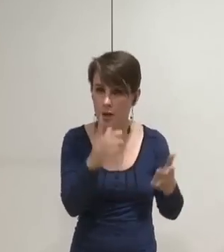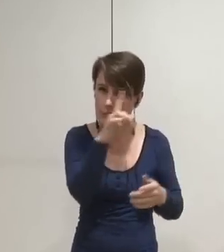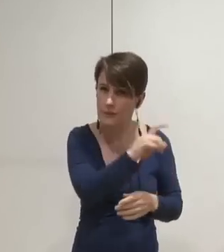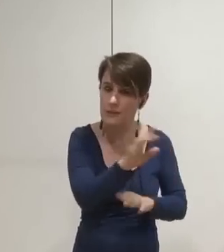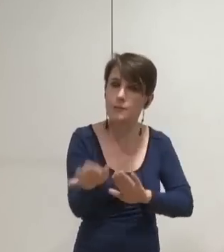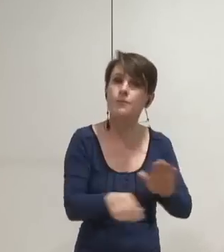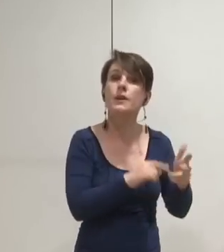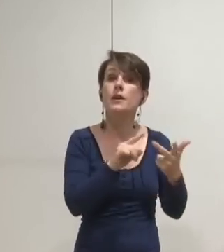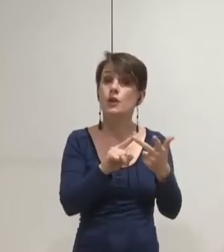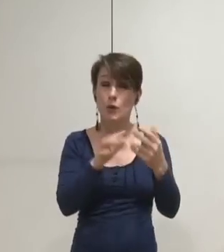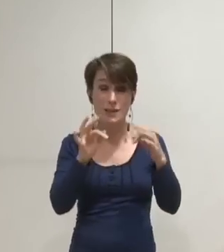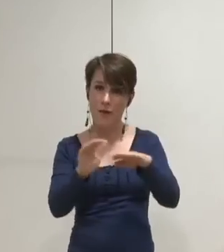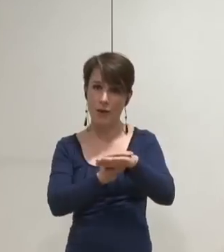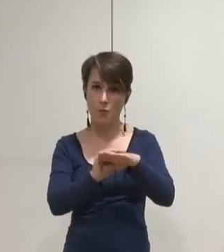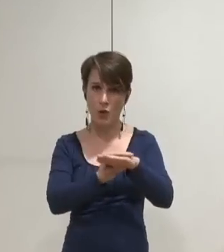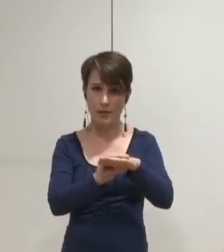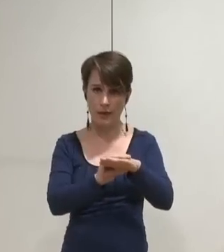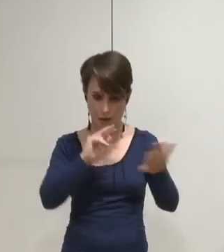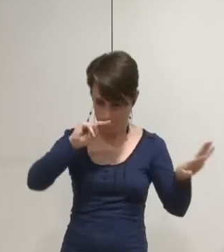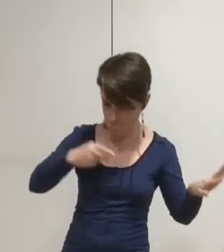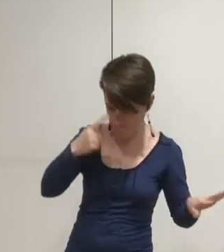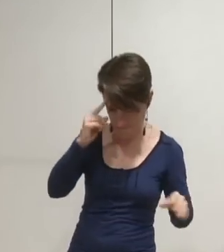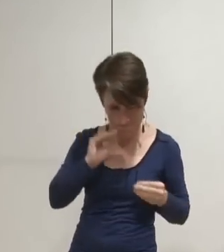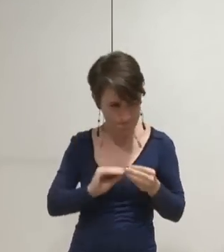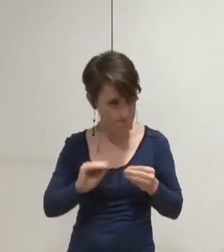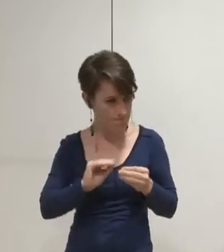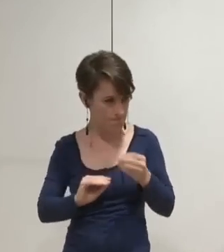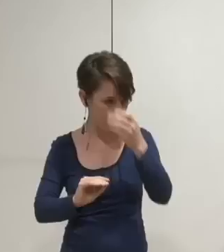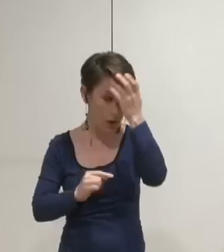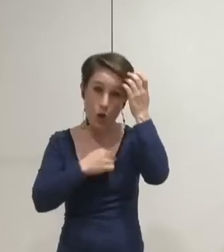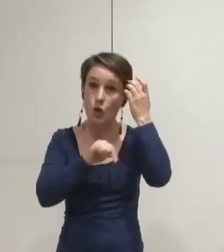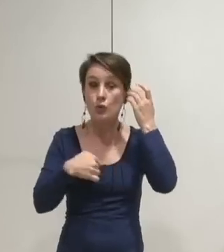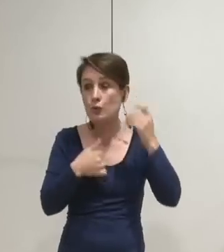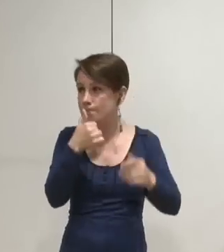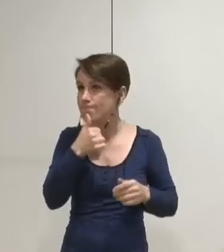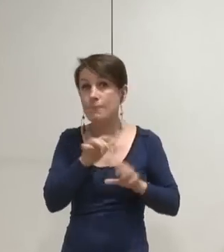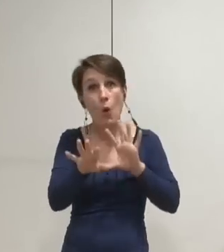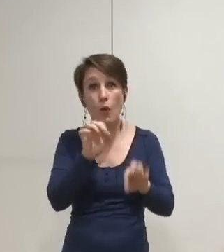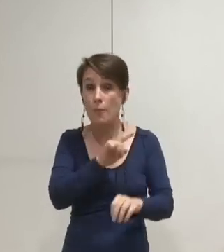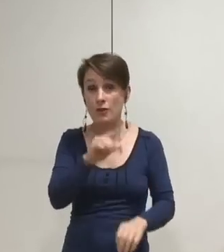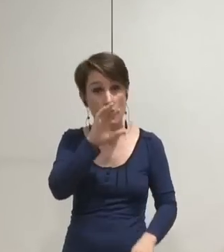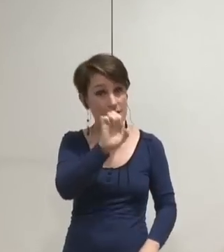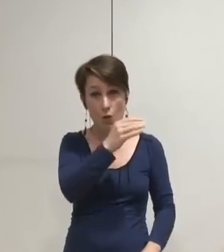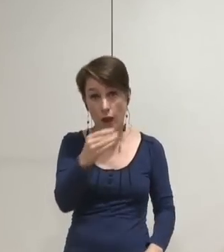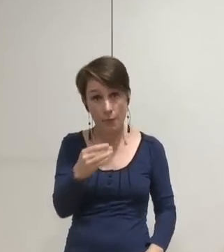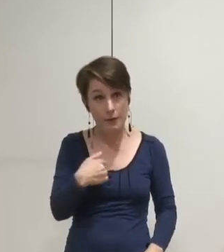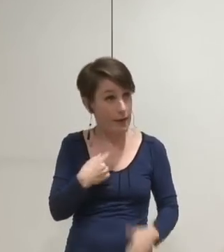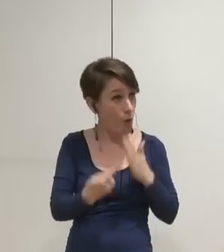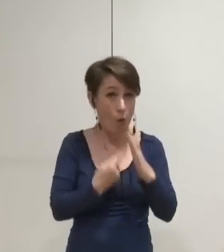politiques enfin nous n'avons pas choisi le cadre du crème nous l'avions dit à l'époque nous le redisons